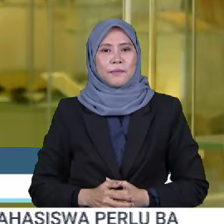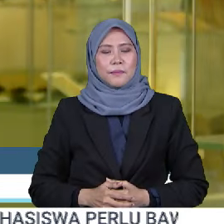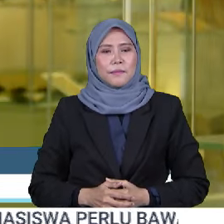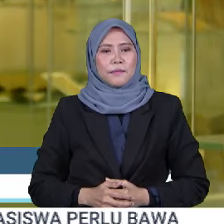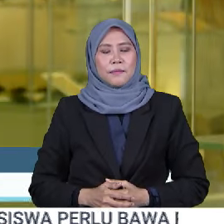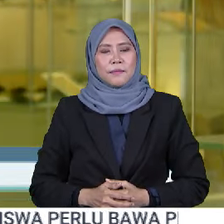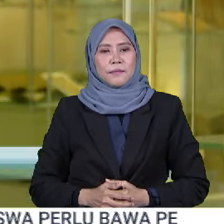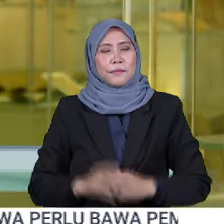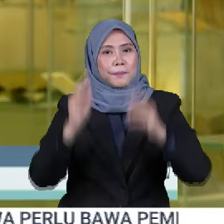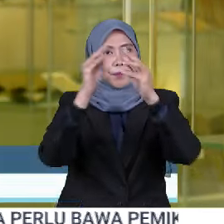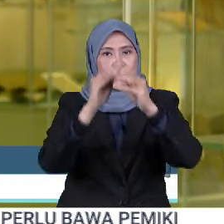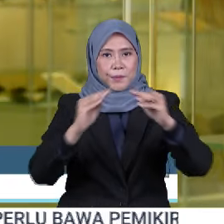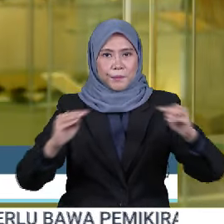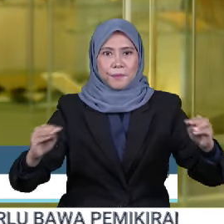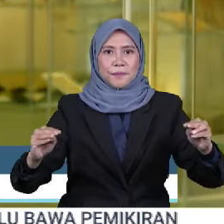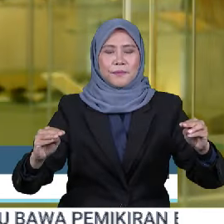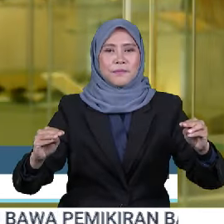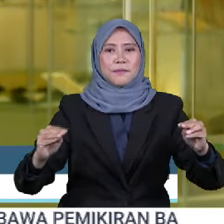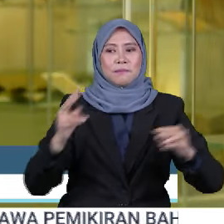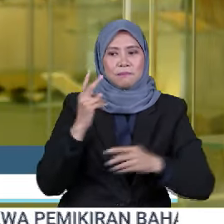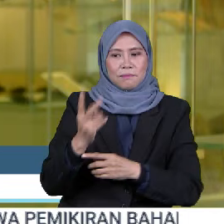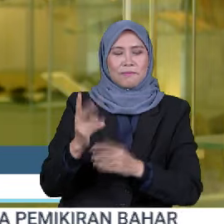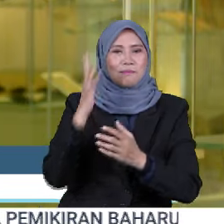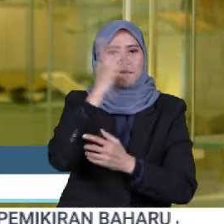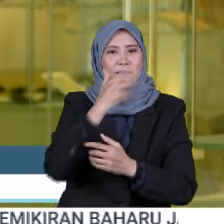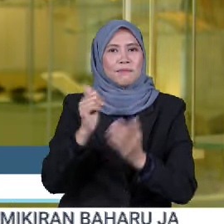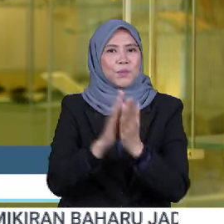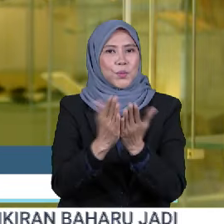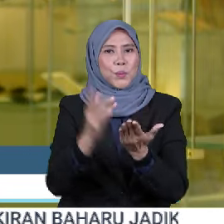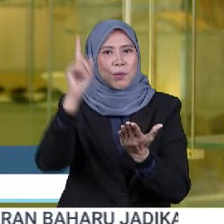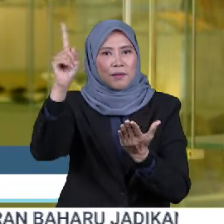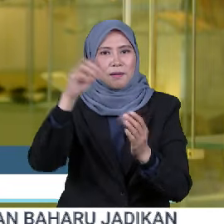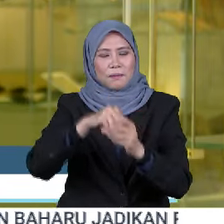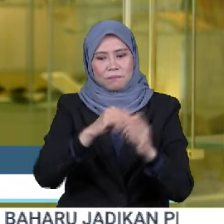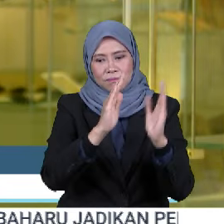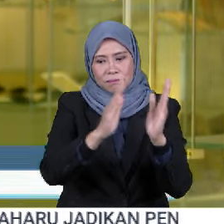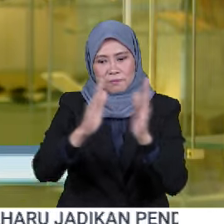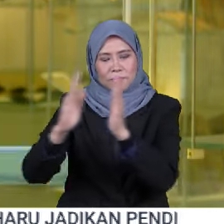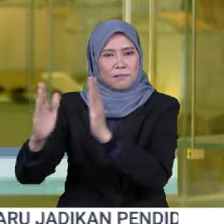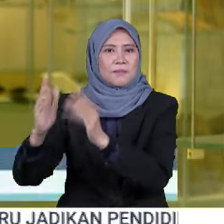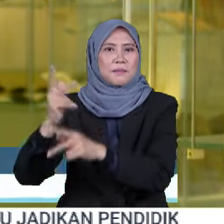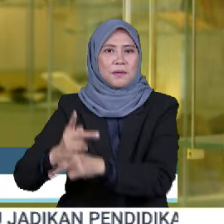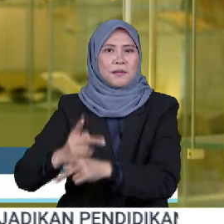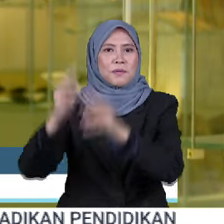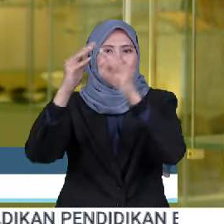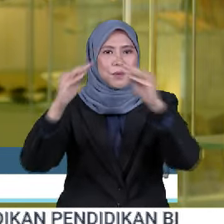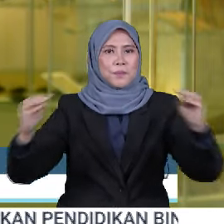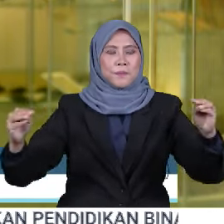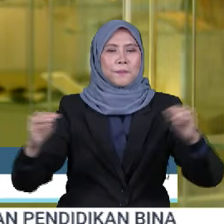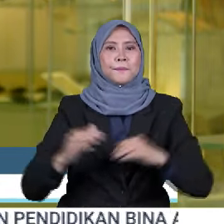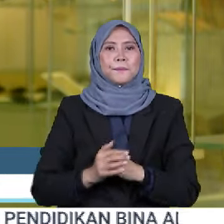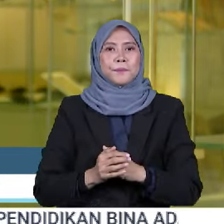Kalau kita lihat di museum ini, kita dapat kecantikan Al-Quran-Quran yang ada dalam koleksi museum ini. Tengok ragam hias dia dibuat